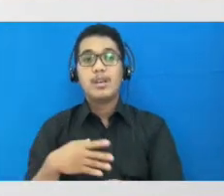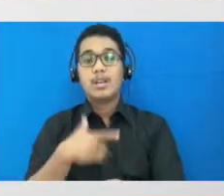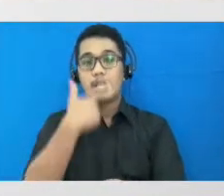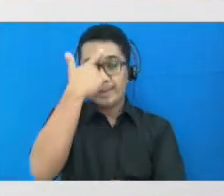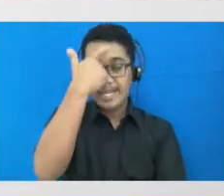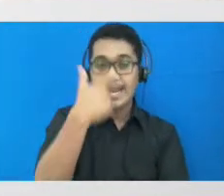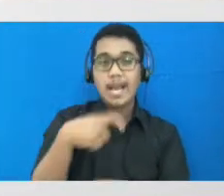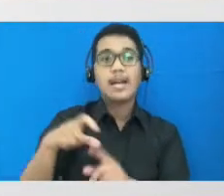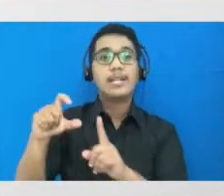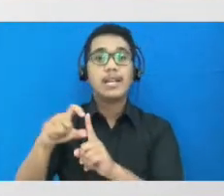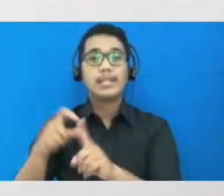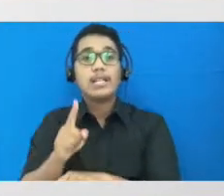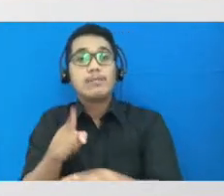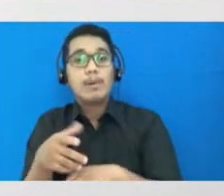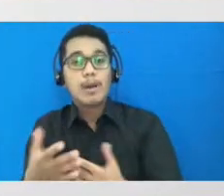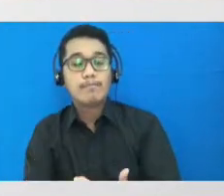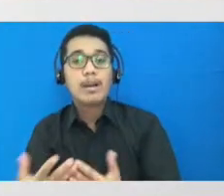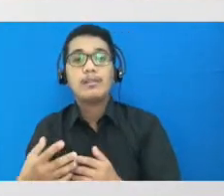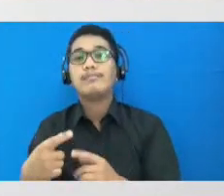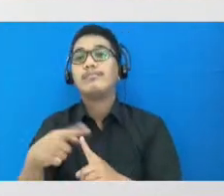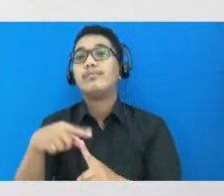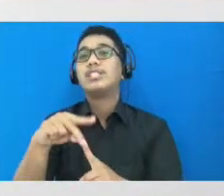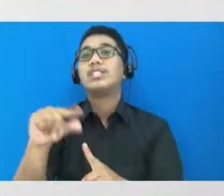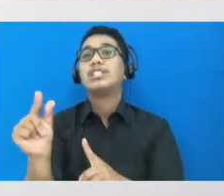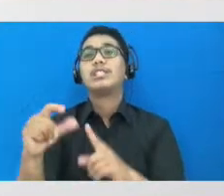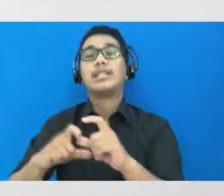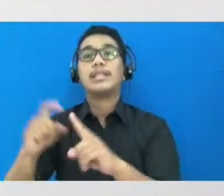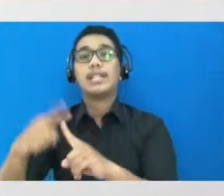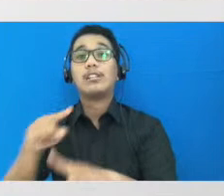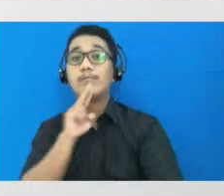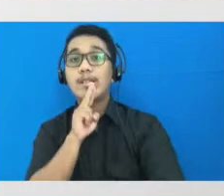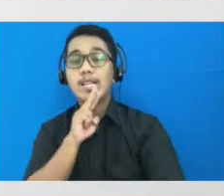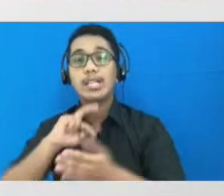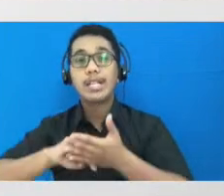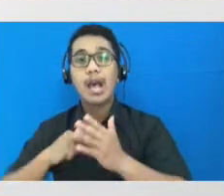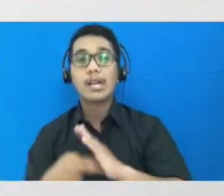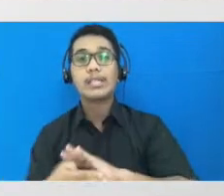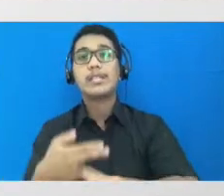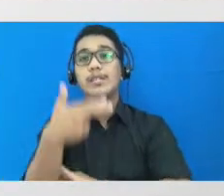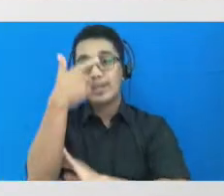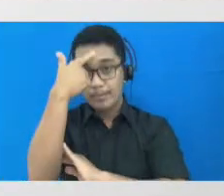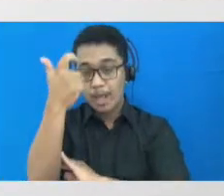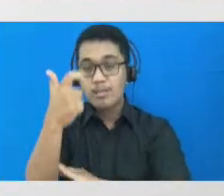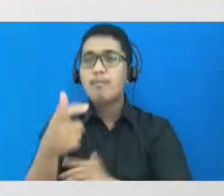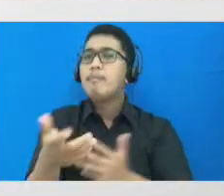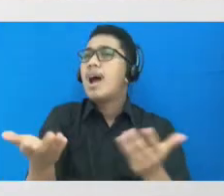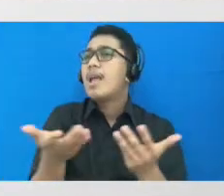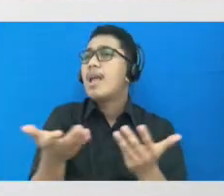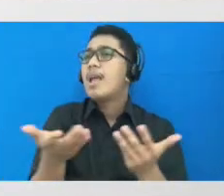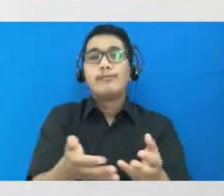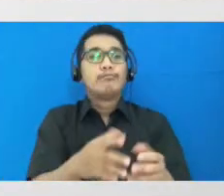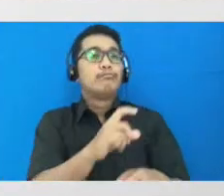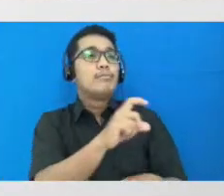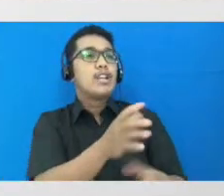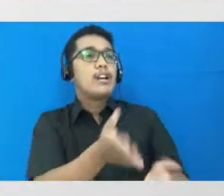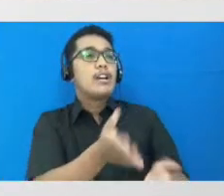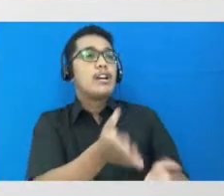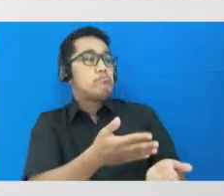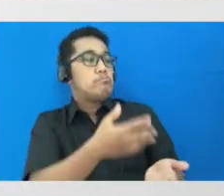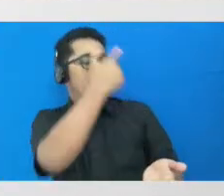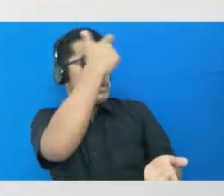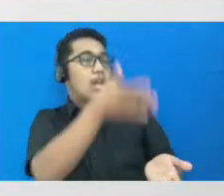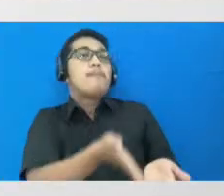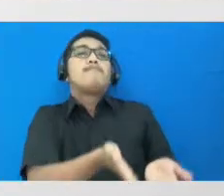karena kita bicara mengenai trust, apa itu trust dan bagaimana kita bisa membangun trust. Berbicara mengenai trust sendiri